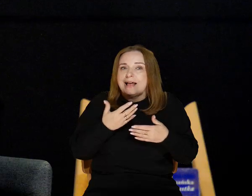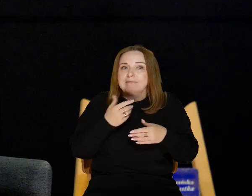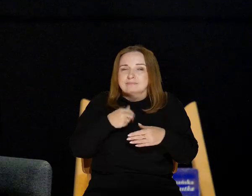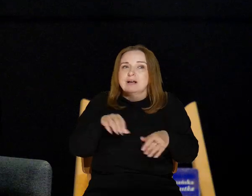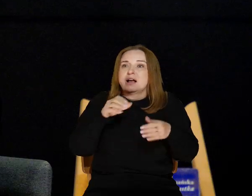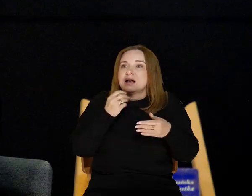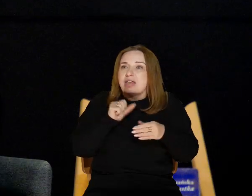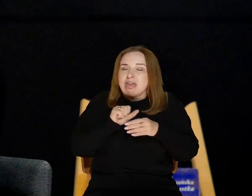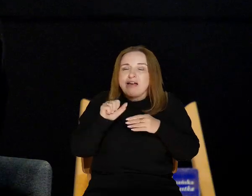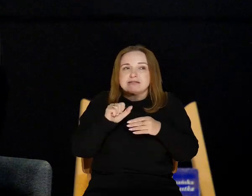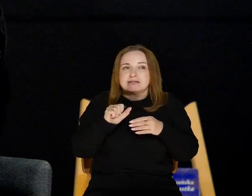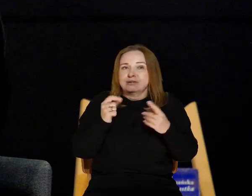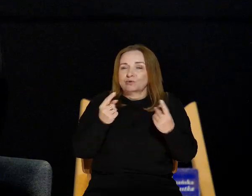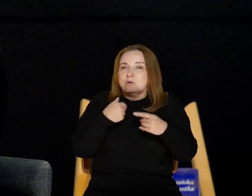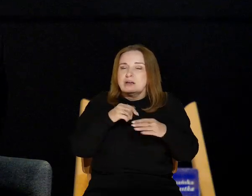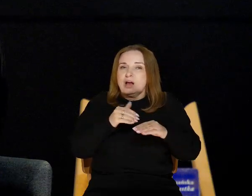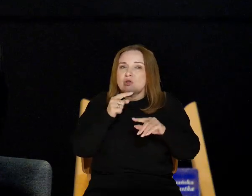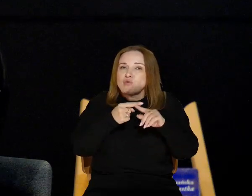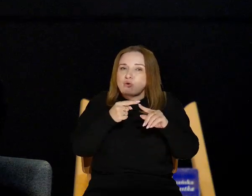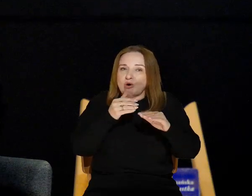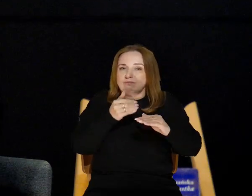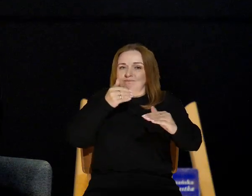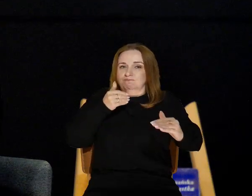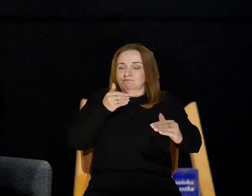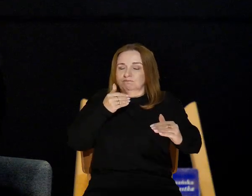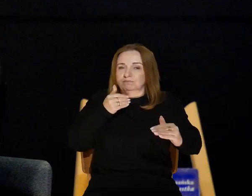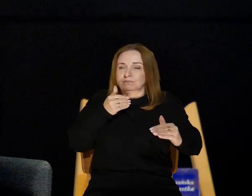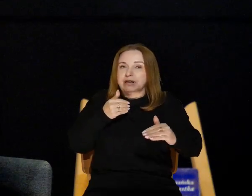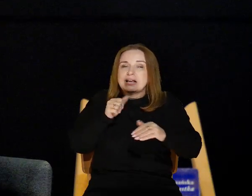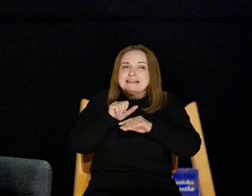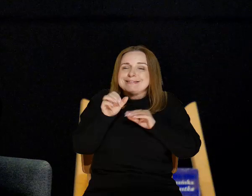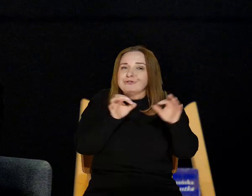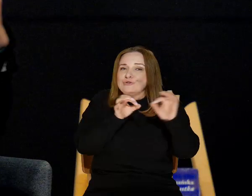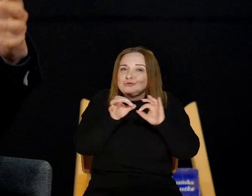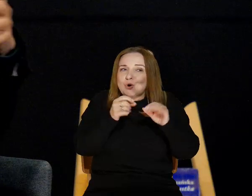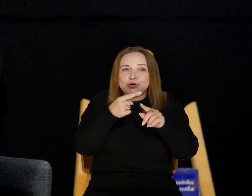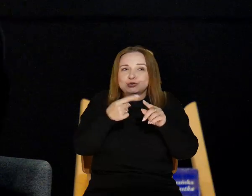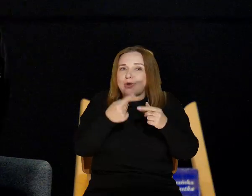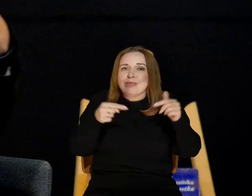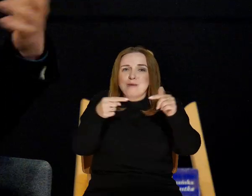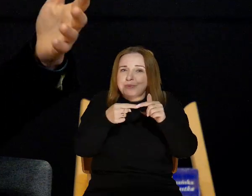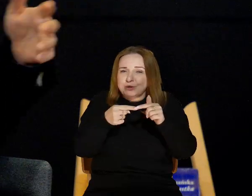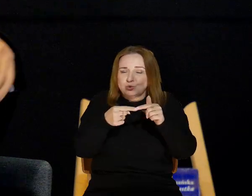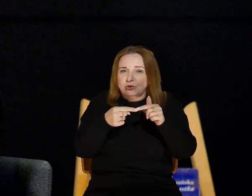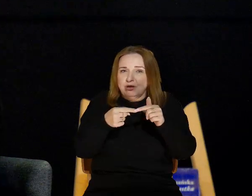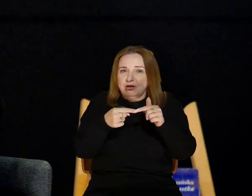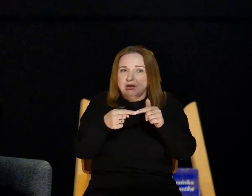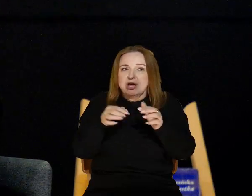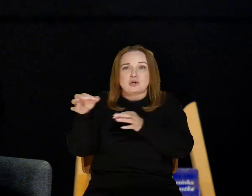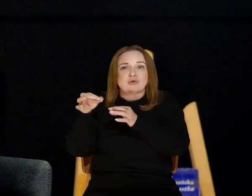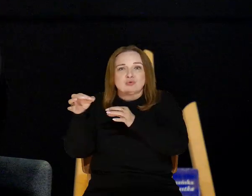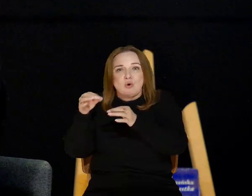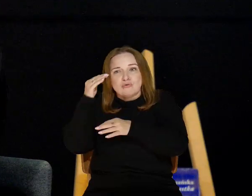ale jest taki moment, że jak piszę o tych sprawczych elementach historii, tych elementach historii, które nie pasują do naszej martyrologicznej